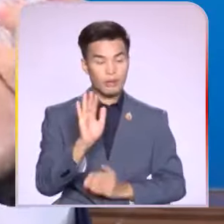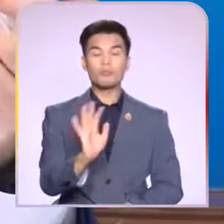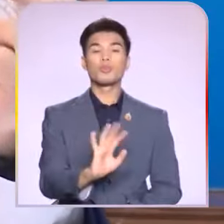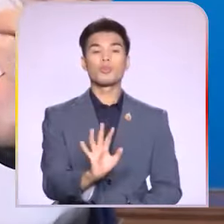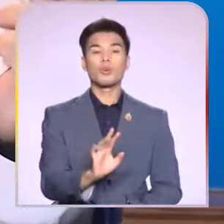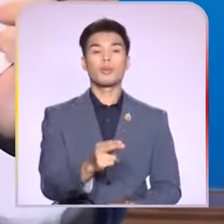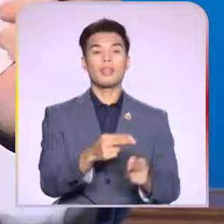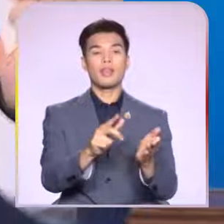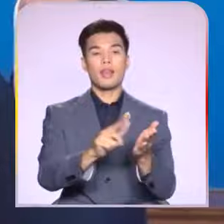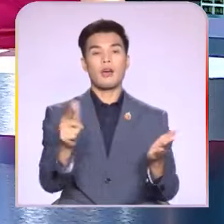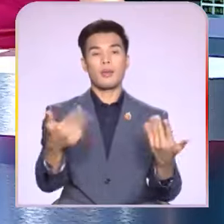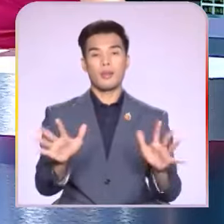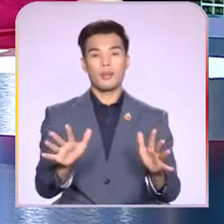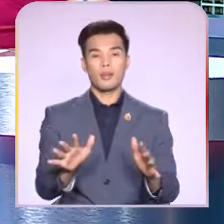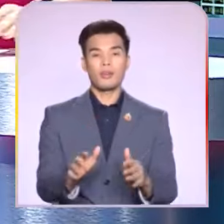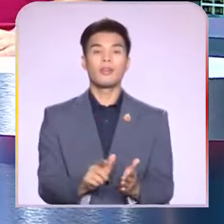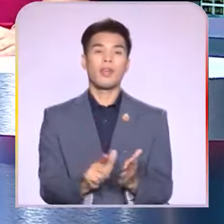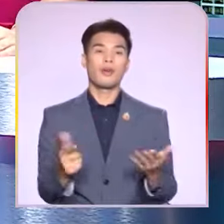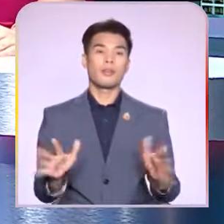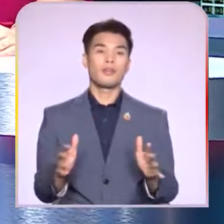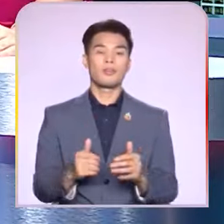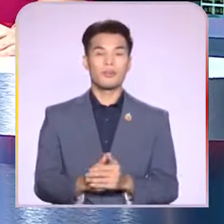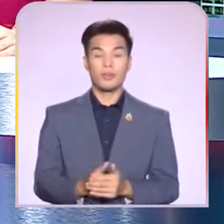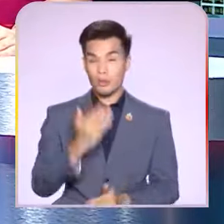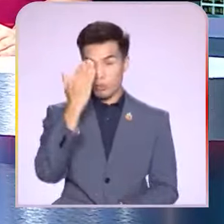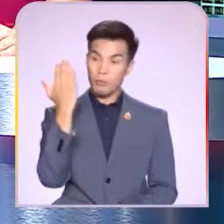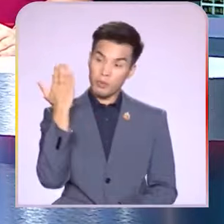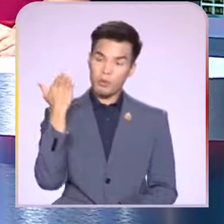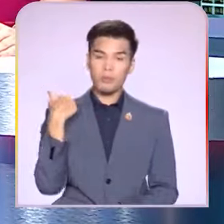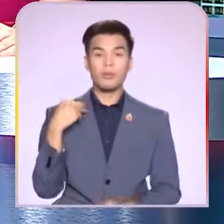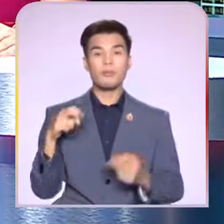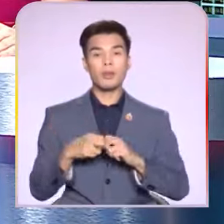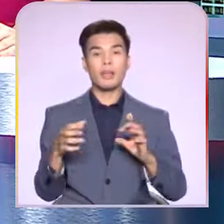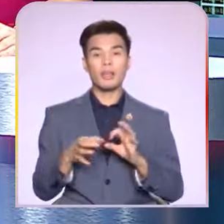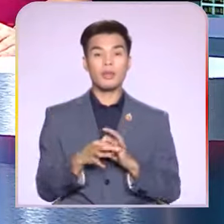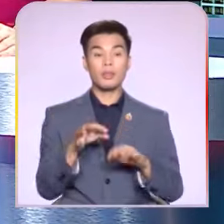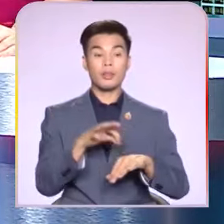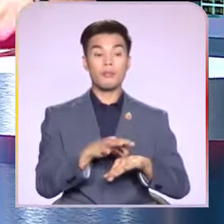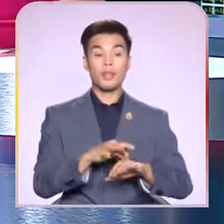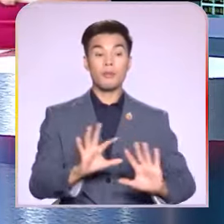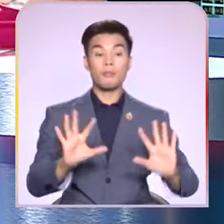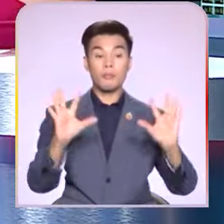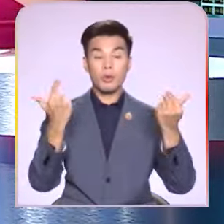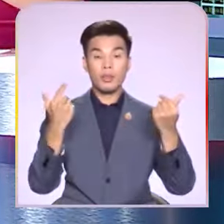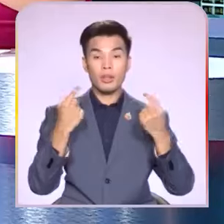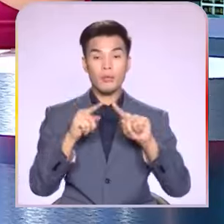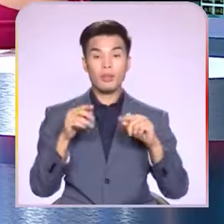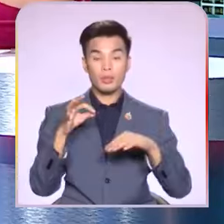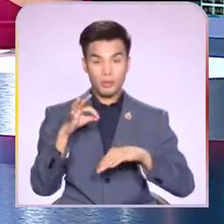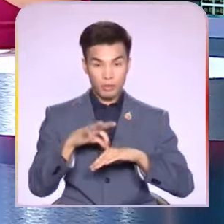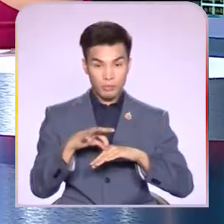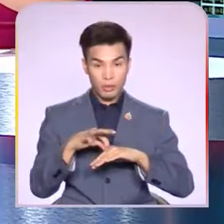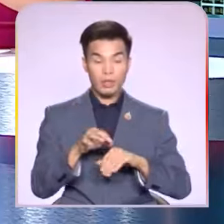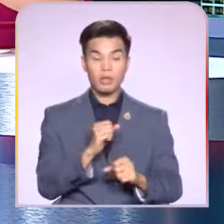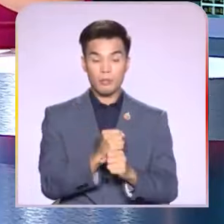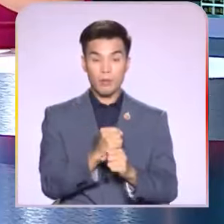ามารถพ้นจากพักแต่อย่างใดก็คือลาออกแล้วนะคะเพราะว่าก่อนหน้านี้มีเรื่องของให้พ้นจากตำแหน่งโฆษกแต่เรื่องของตอนนั้นยังทำห